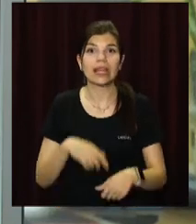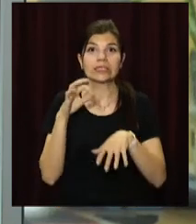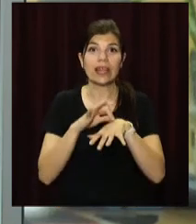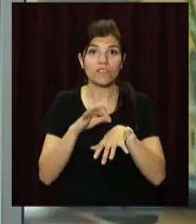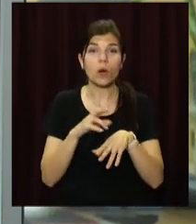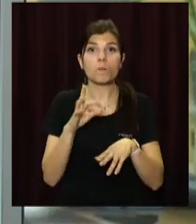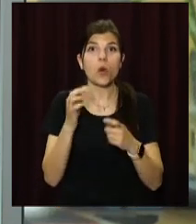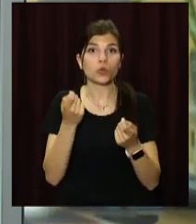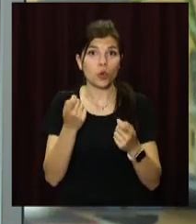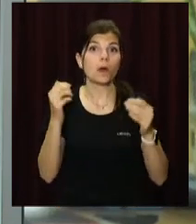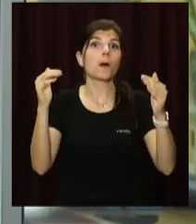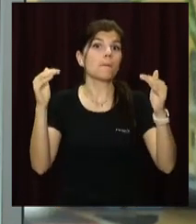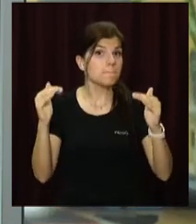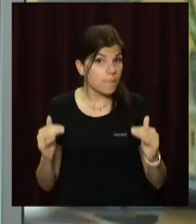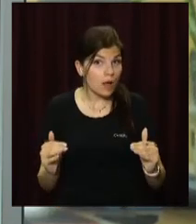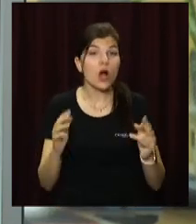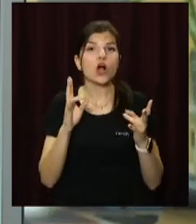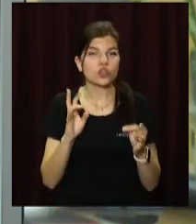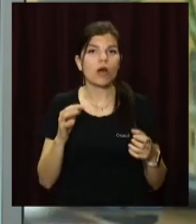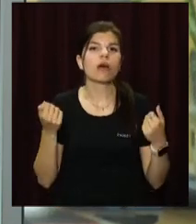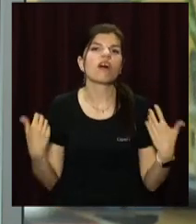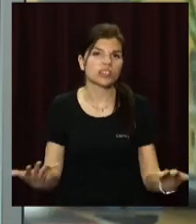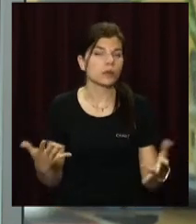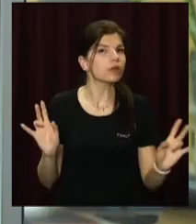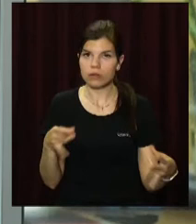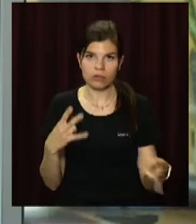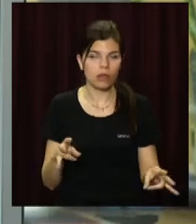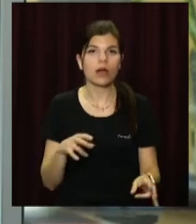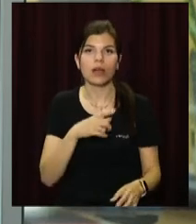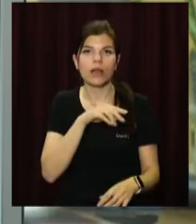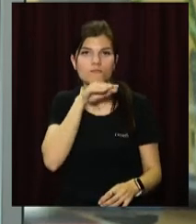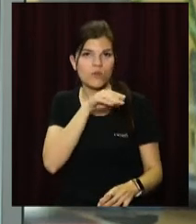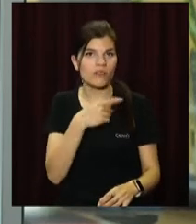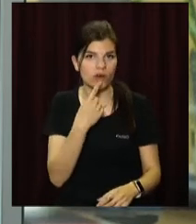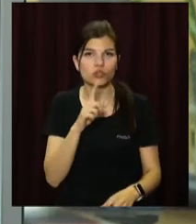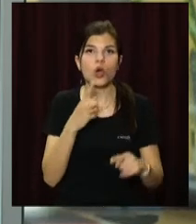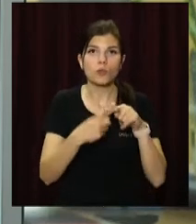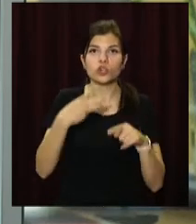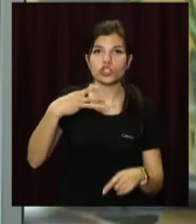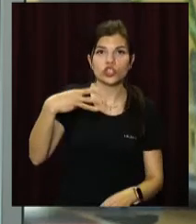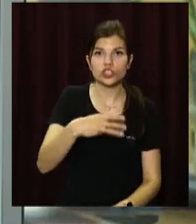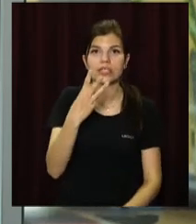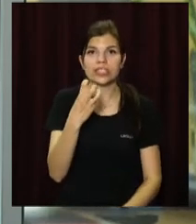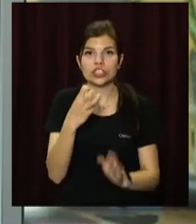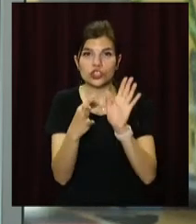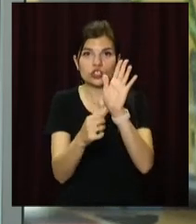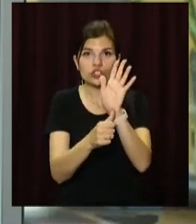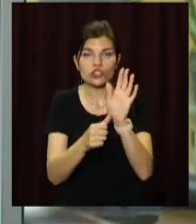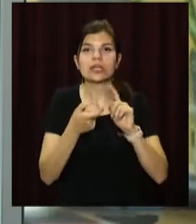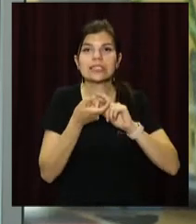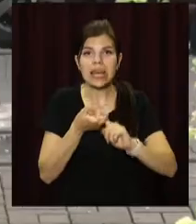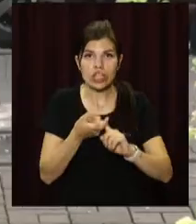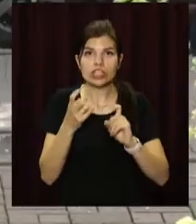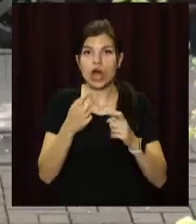Захворюваність потроху йде на спад, але розслаблятися не варто, говорять фахівці. Плюс 3306 заражених за